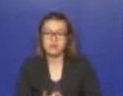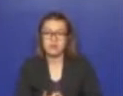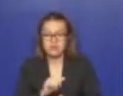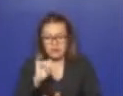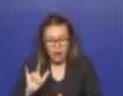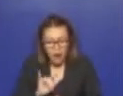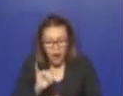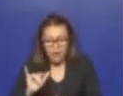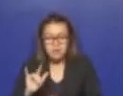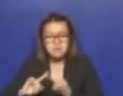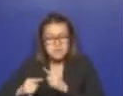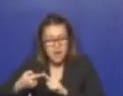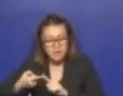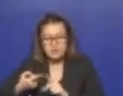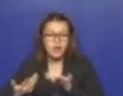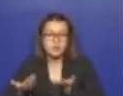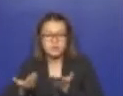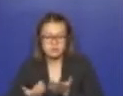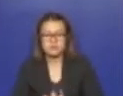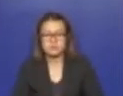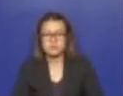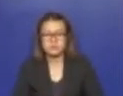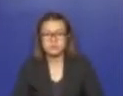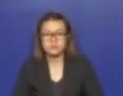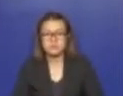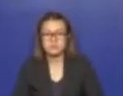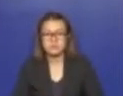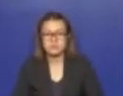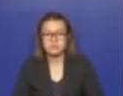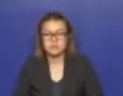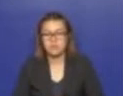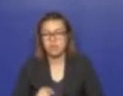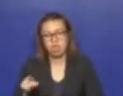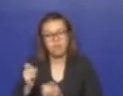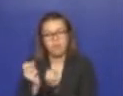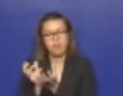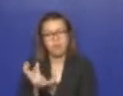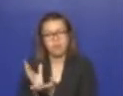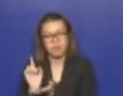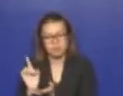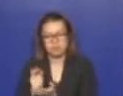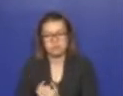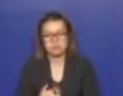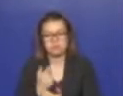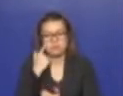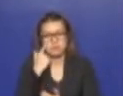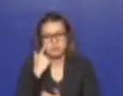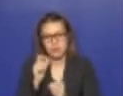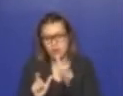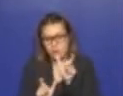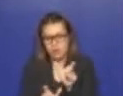ตรเพื่อนฝูงก็ได้รับผลกระทบในการเป็นผู้ค้